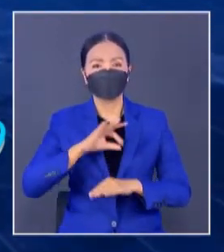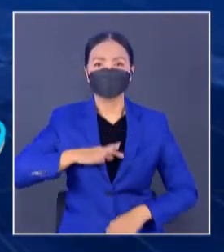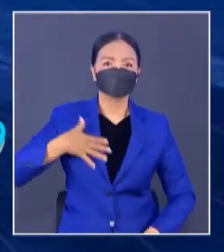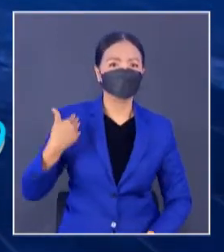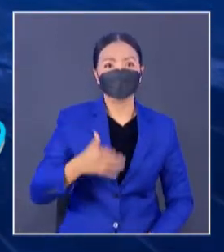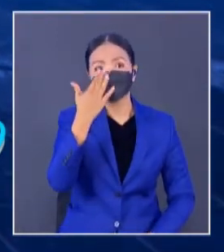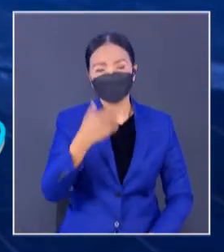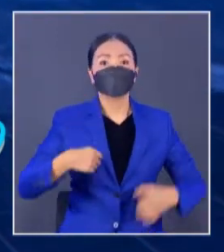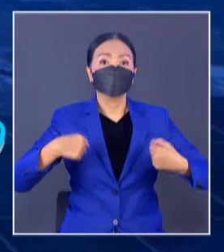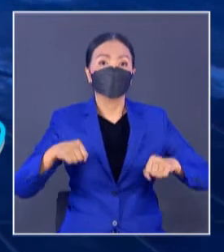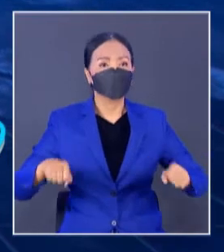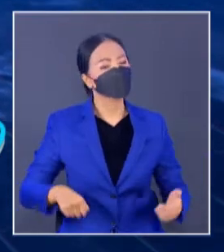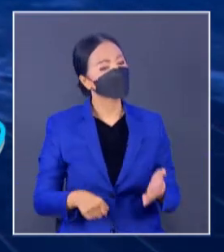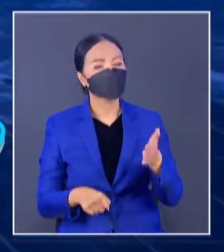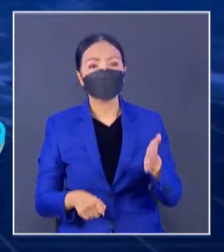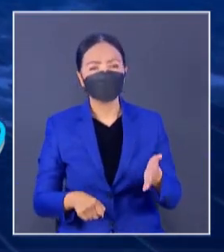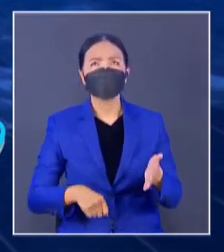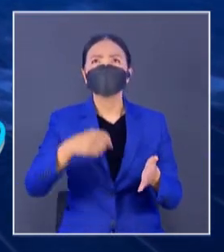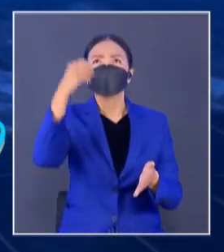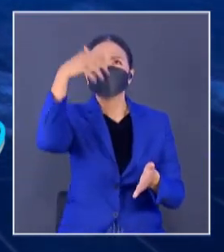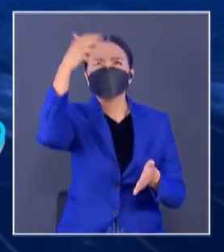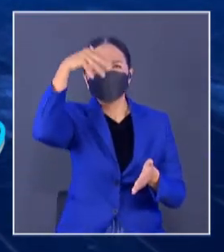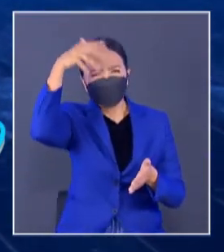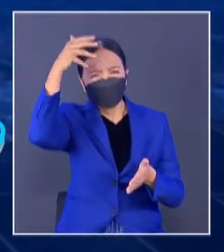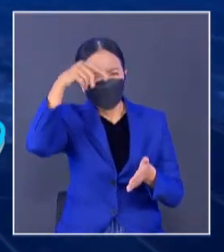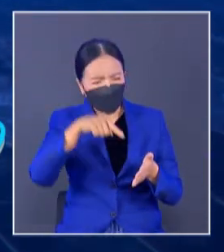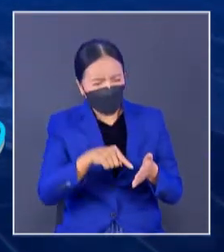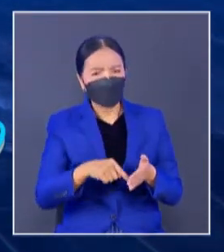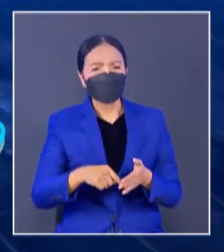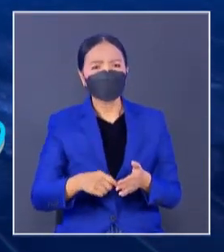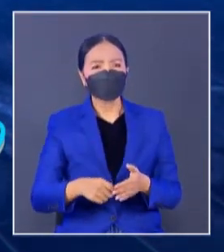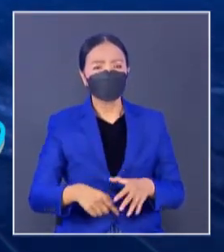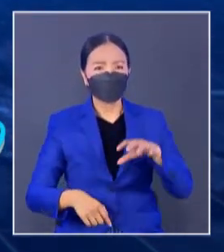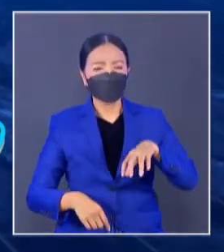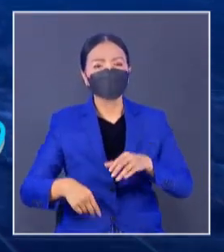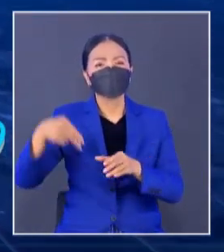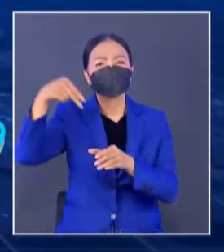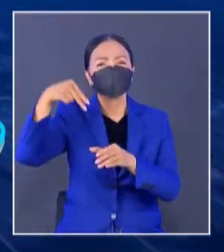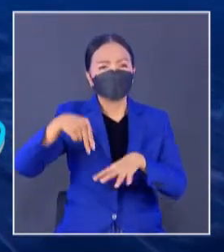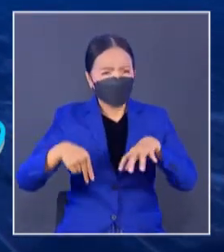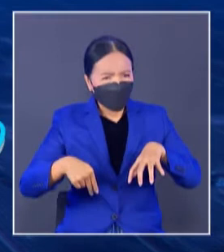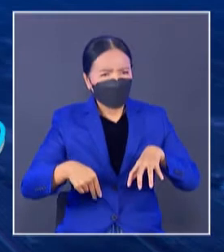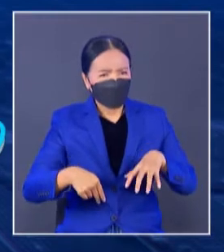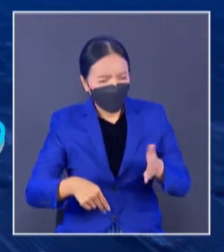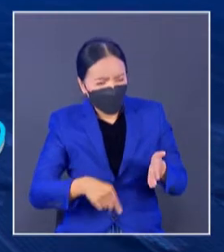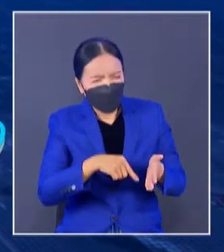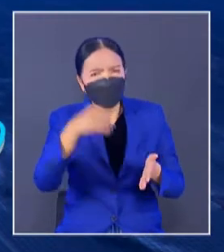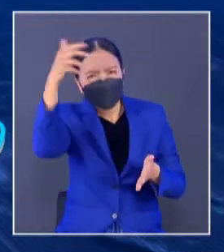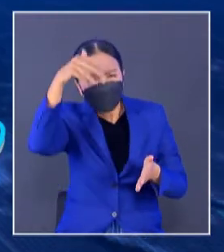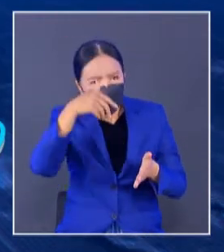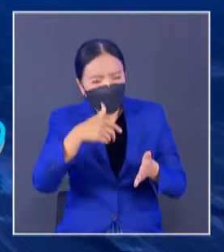ใจเพราะว่าเขาขี่รถจักรยานยนต์ไปหลบฝนที่ตกหนักในปั๊มน้ำมันครับแล้วก็ไปเข้าห้องน้ำพอออกมาปรากฏ